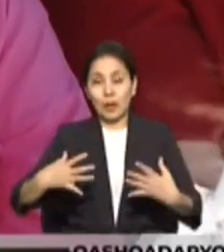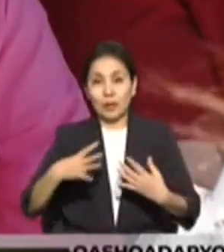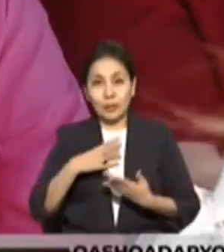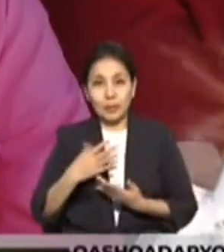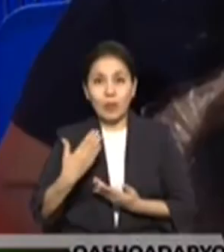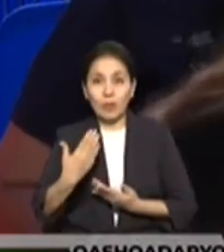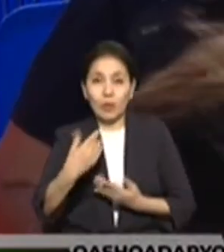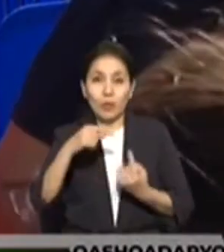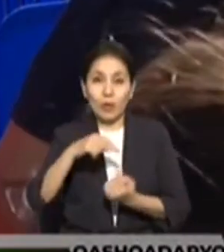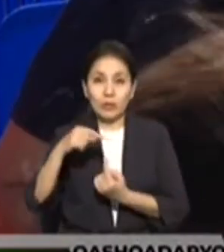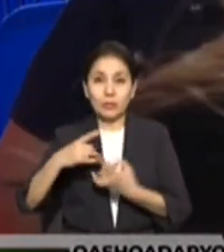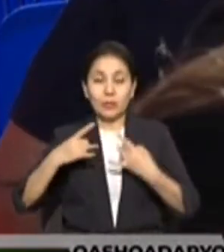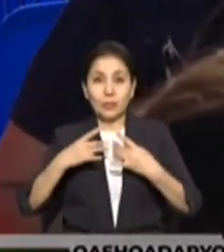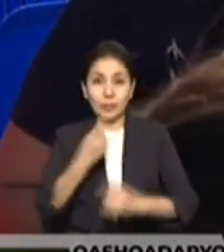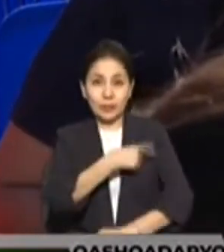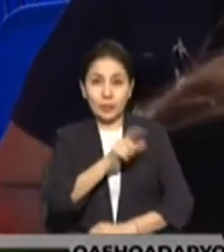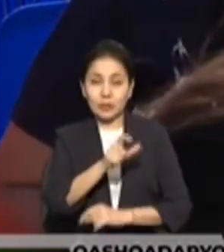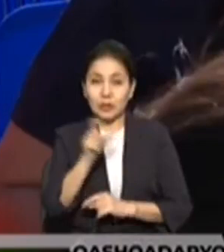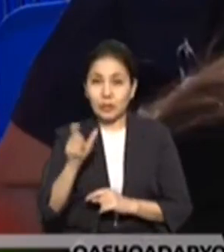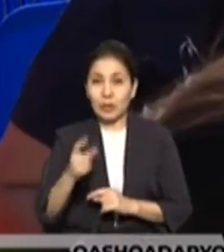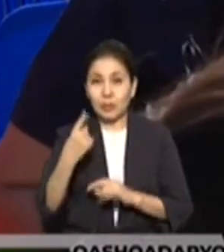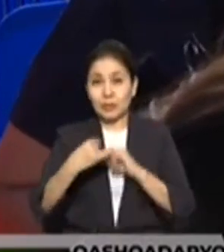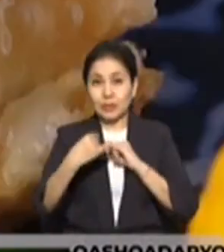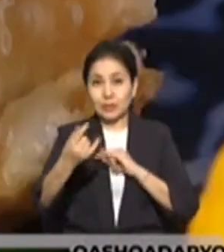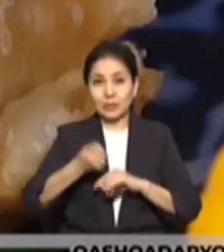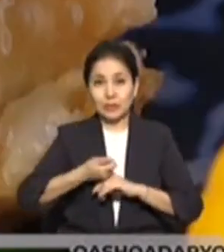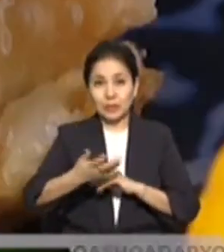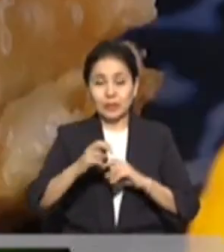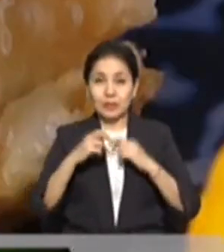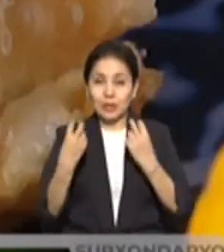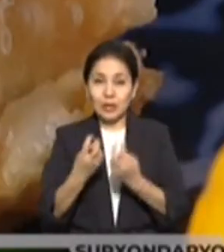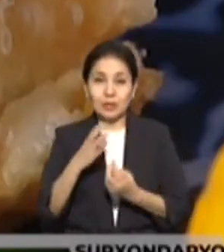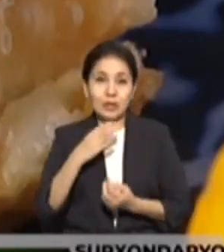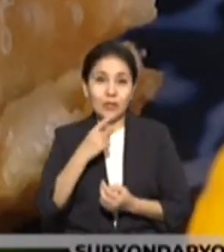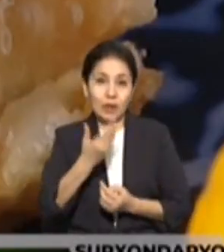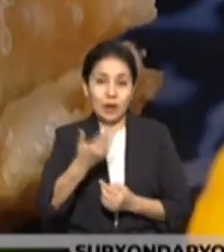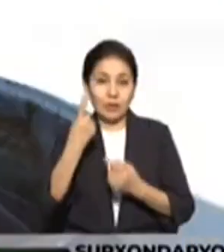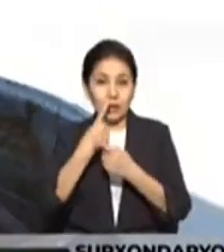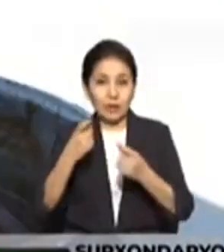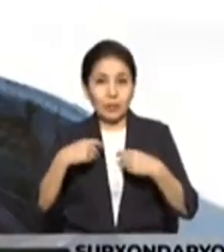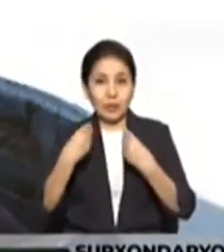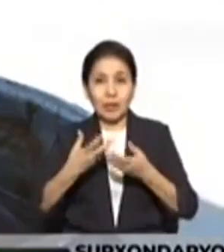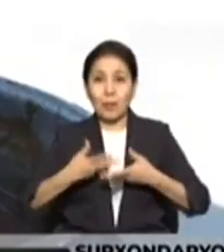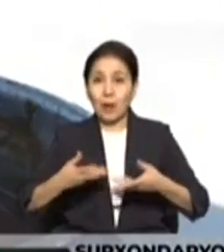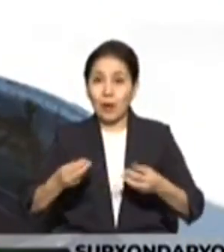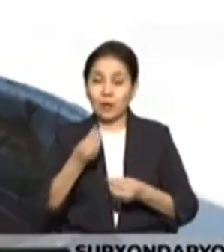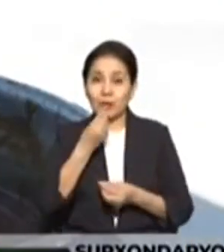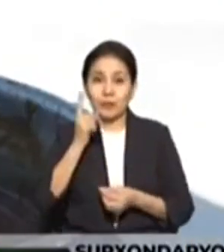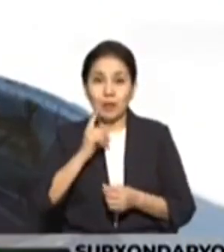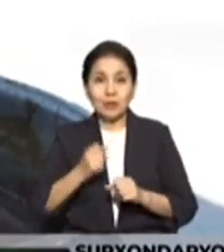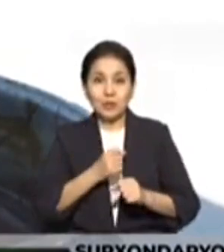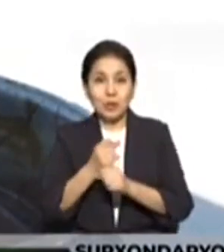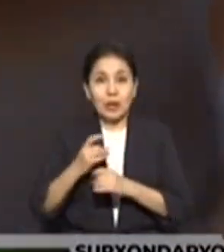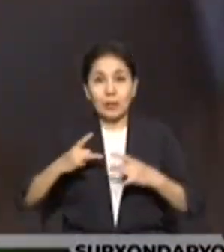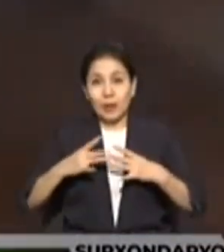bo'ldi. Boisi ayyom munosabati bilan tibbiyot xodimlari bir dasturxon atrofida didorlashdilar. Ko'klamoydan darak beruvchi bahoriy taomlar doshqozonda sumalak